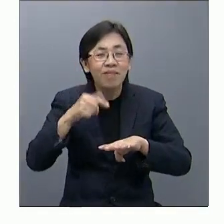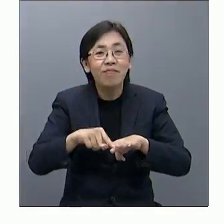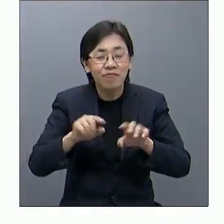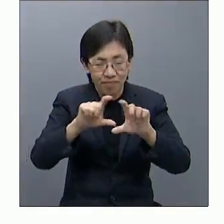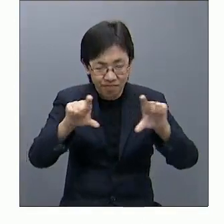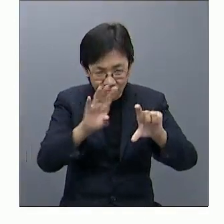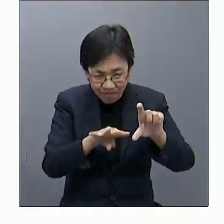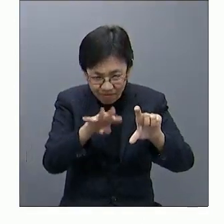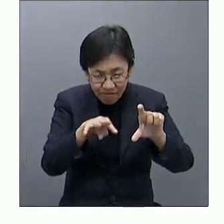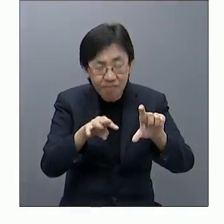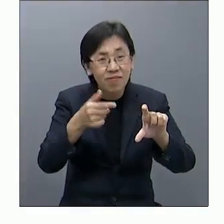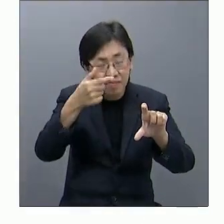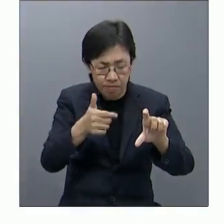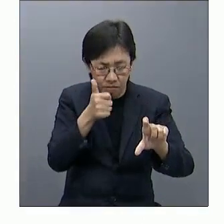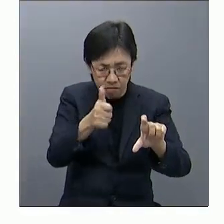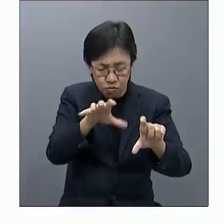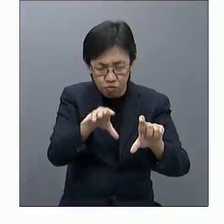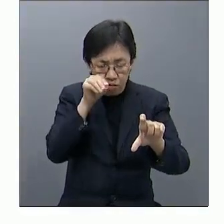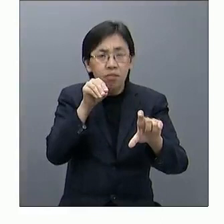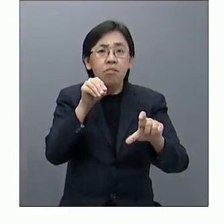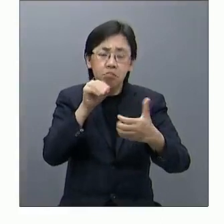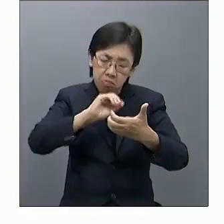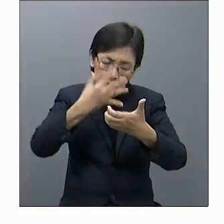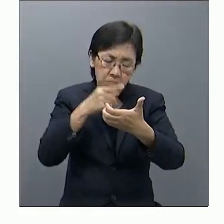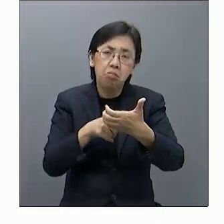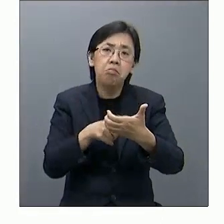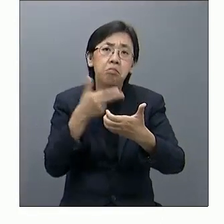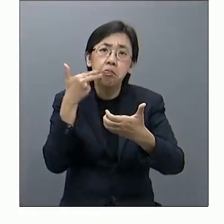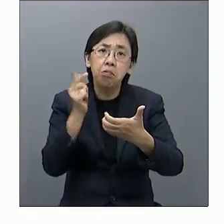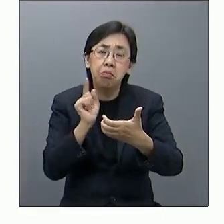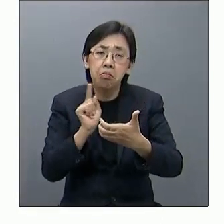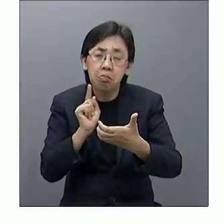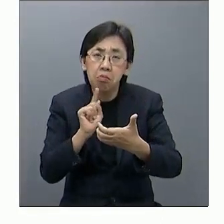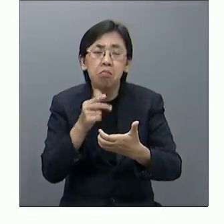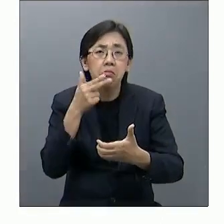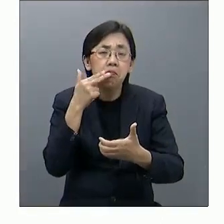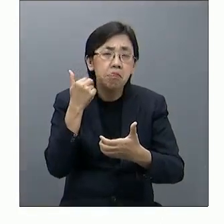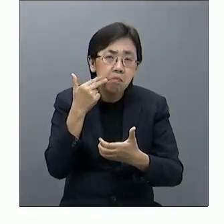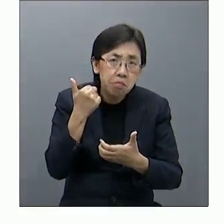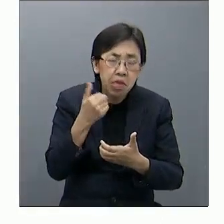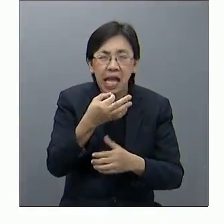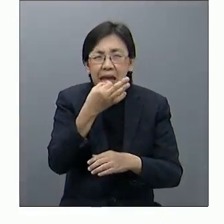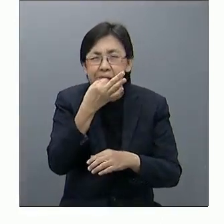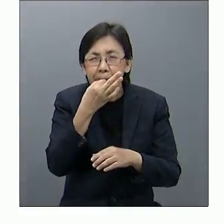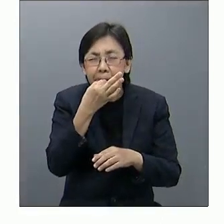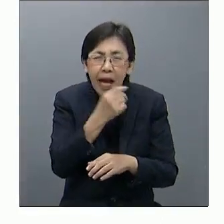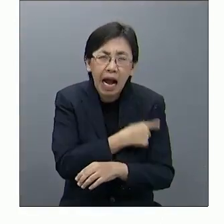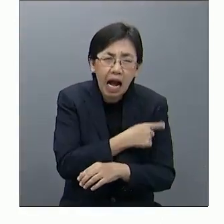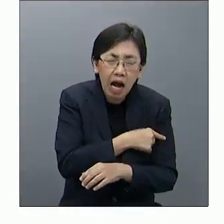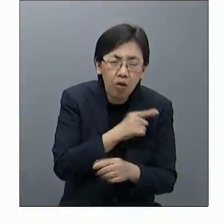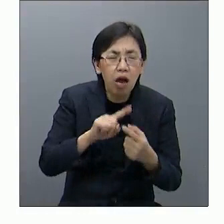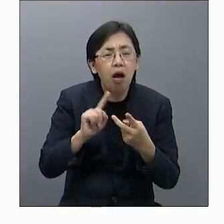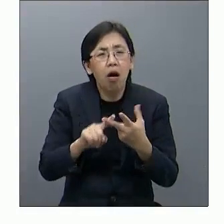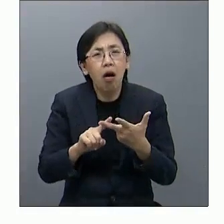นมถุงนั้นที่เขากำลังจะซื้อนะคะมันมีกลุ่มของน้ำตาลเกลือและไขมันพลังงานเกินมากหรือเป